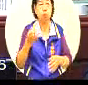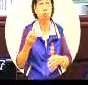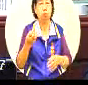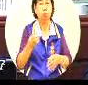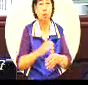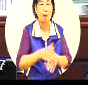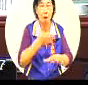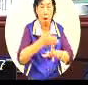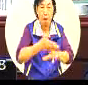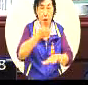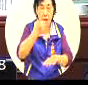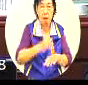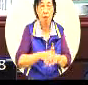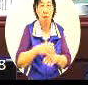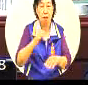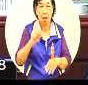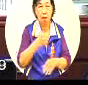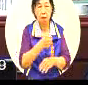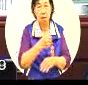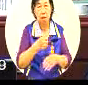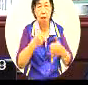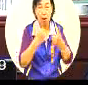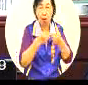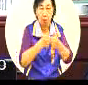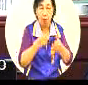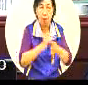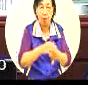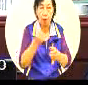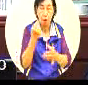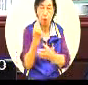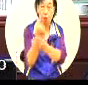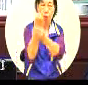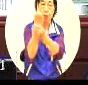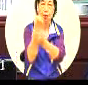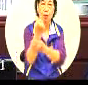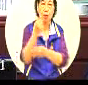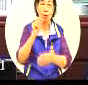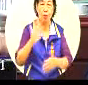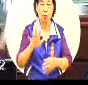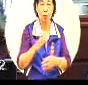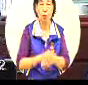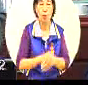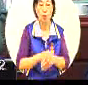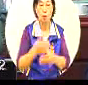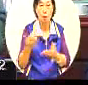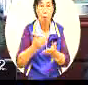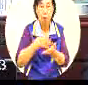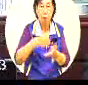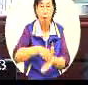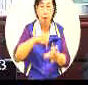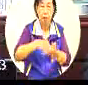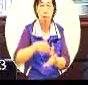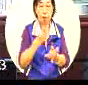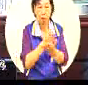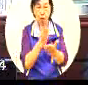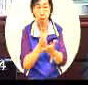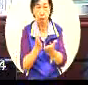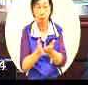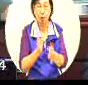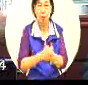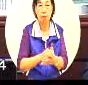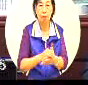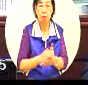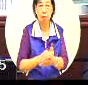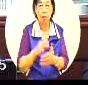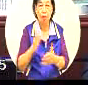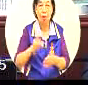都来做一些处理。那另外刚刚陈议员还提到，对不起，有。